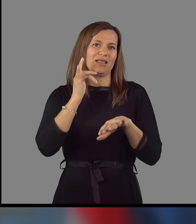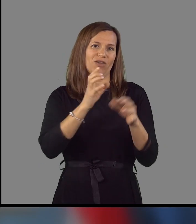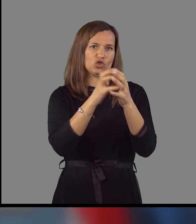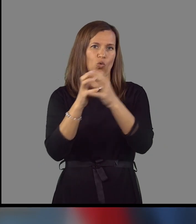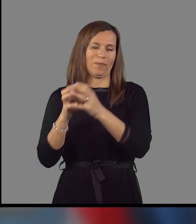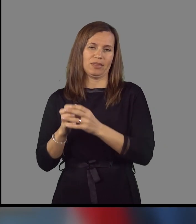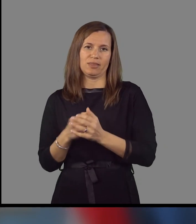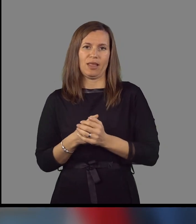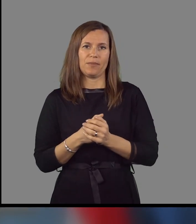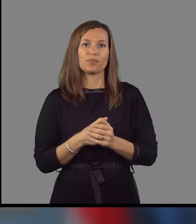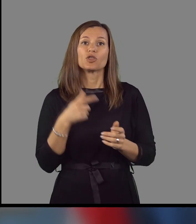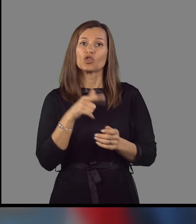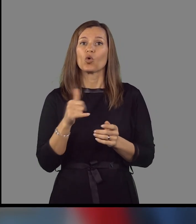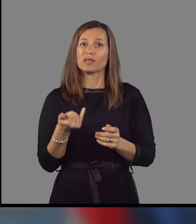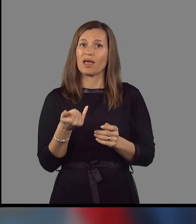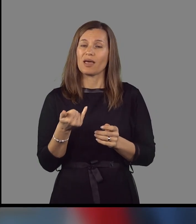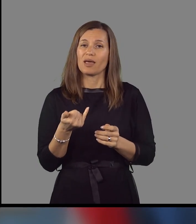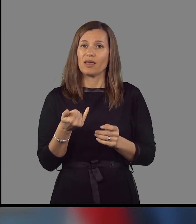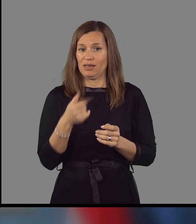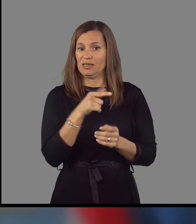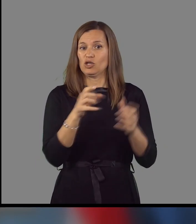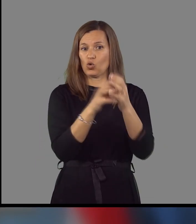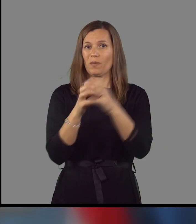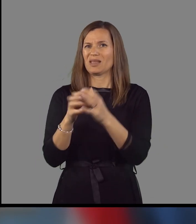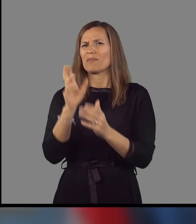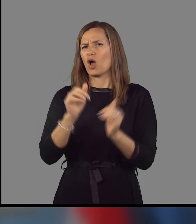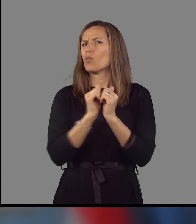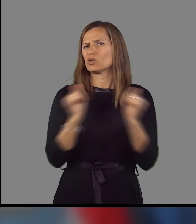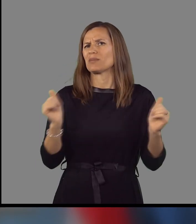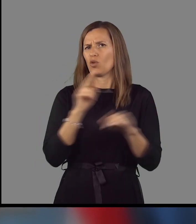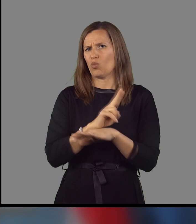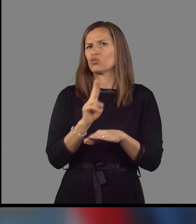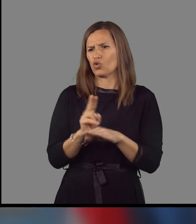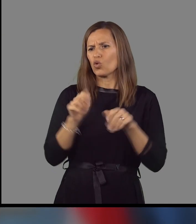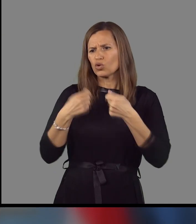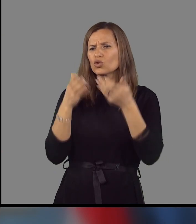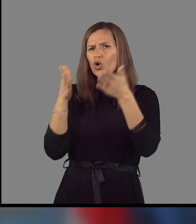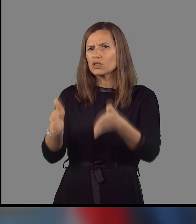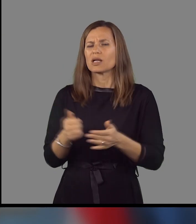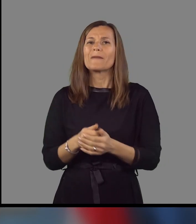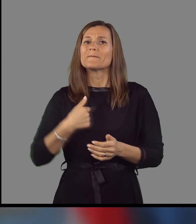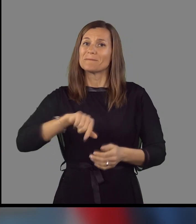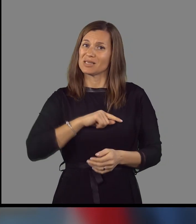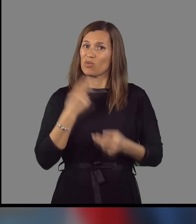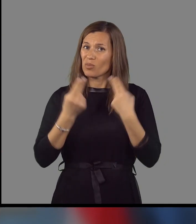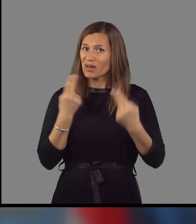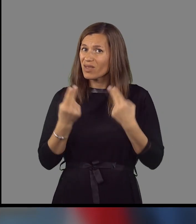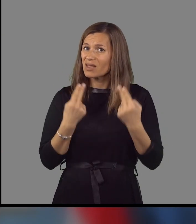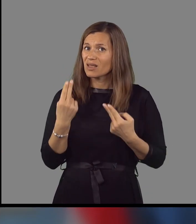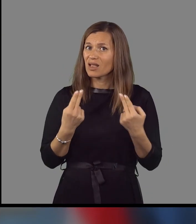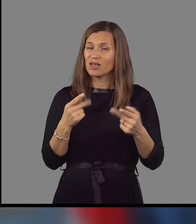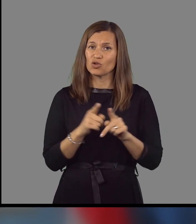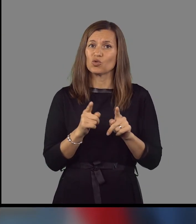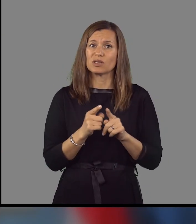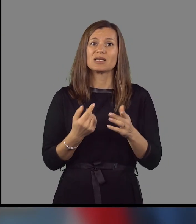prav je, da se opozarja na ranljive skupine. Kot smo že povedali, da so te skupine deležne posebne pozornosti.